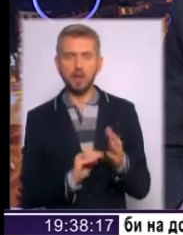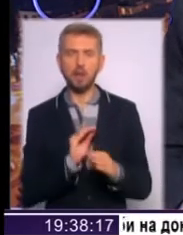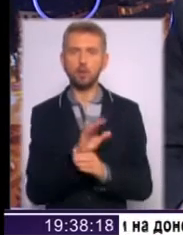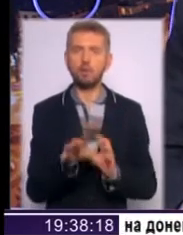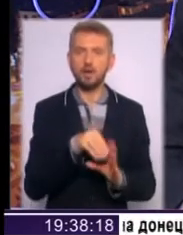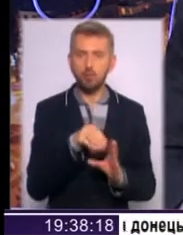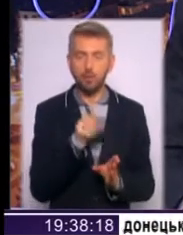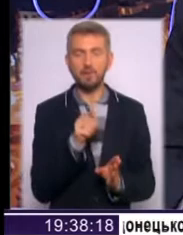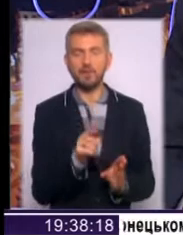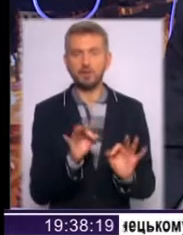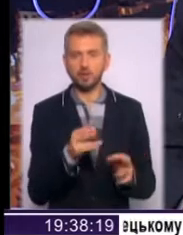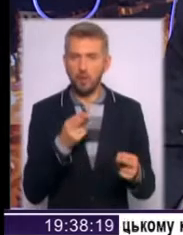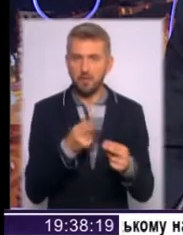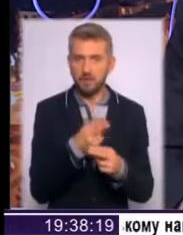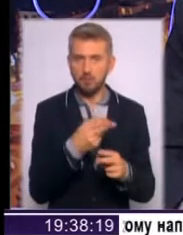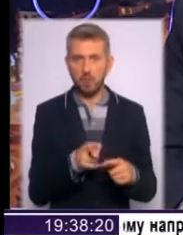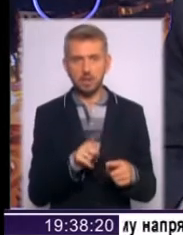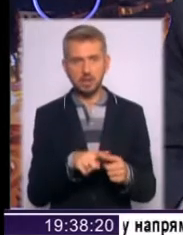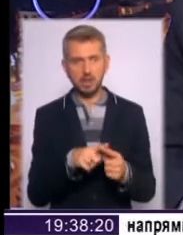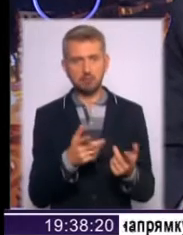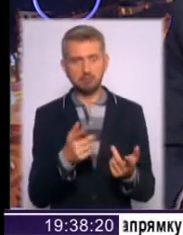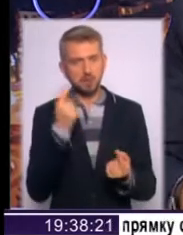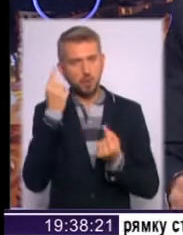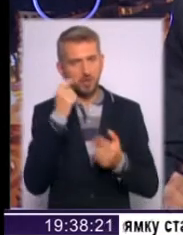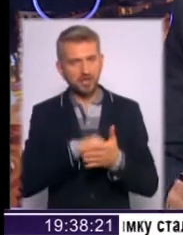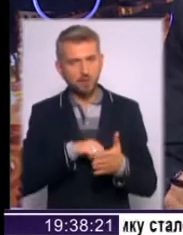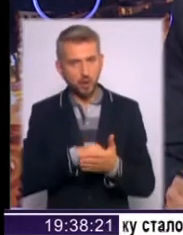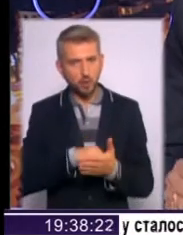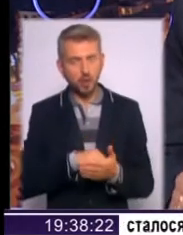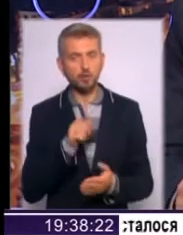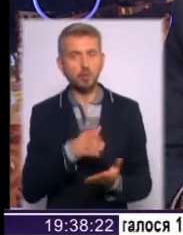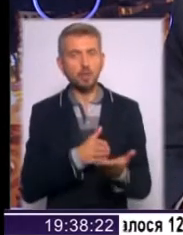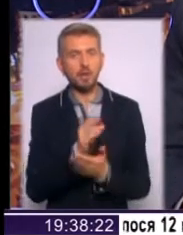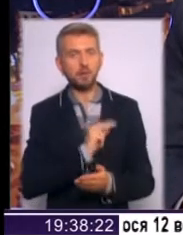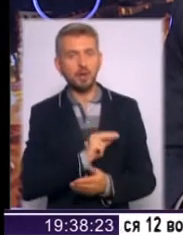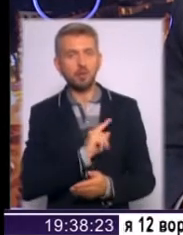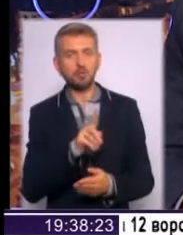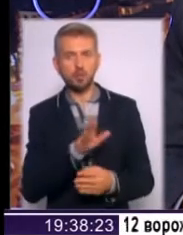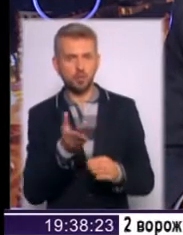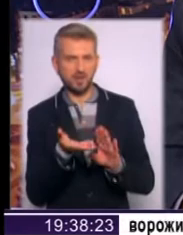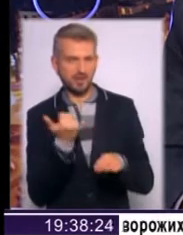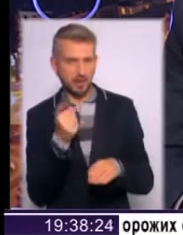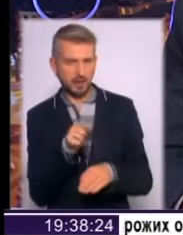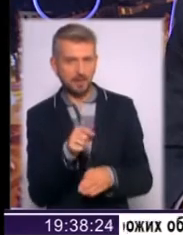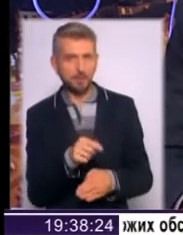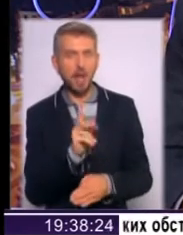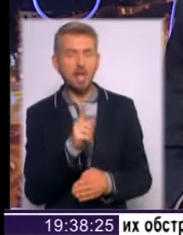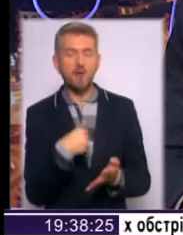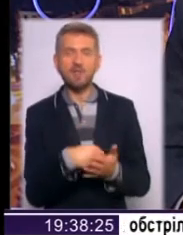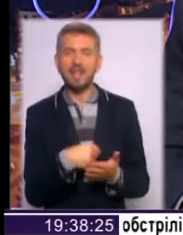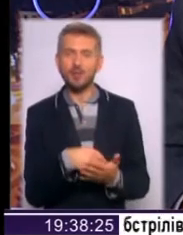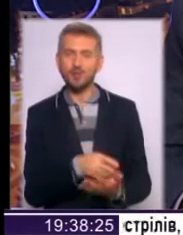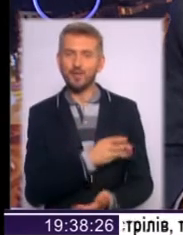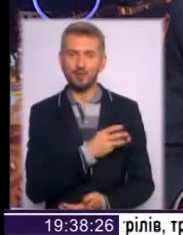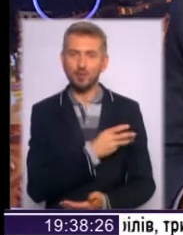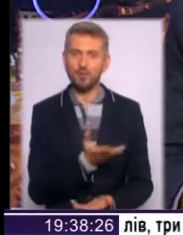Uh-huh. Він, звісно, стримує, тому що це знов ну, психологічний фактор. І в цьому напрямку працюємо, щоб зняти цей момент. Uh-huh. Але фінансове